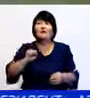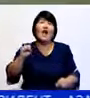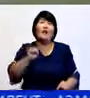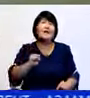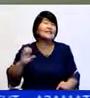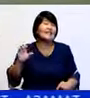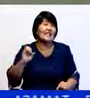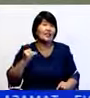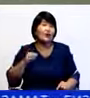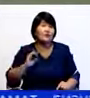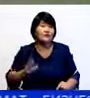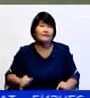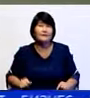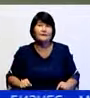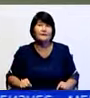Сейітов.